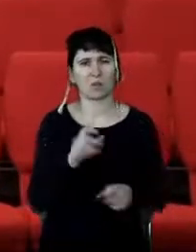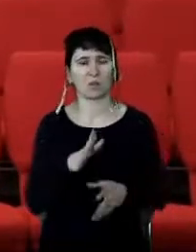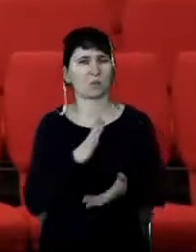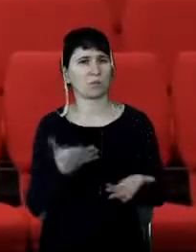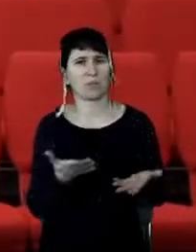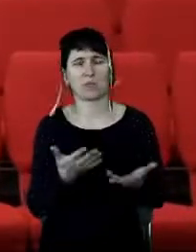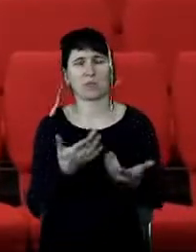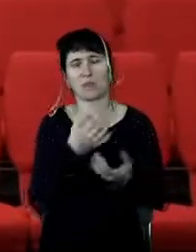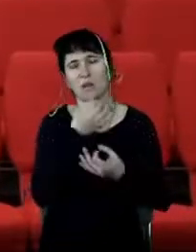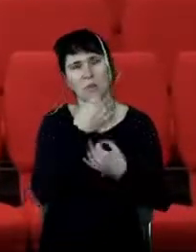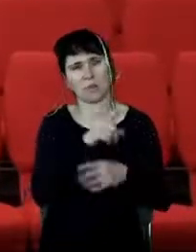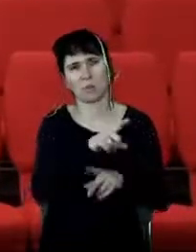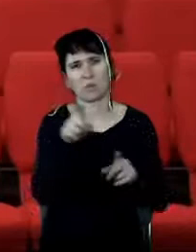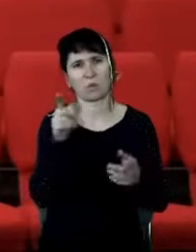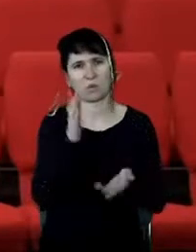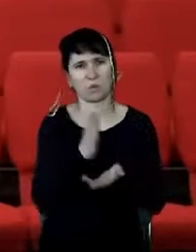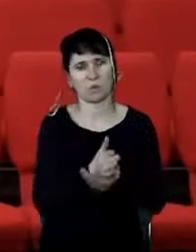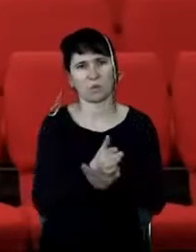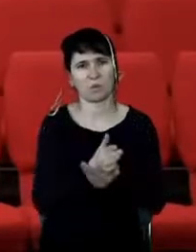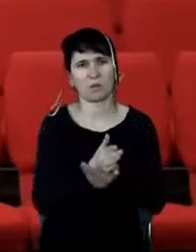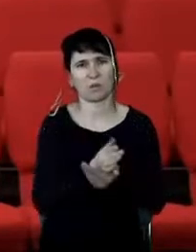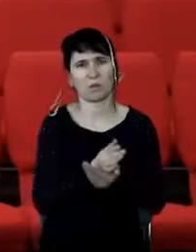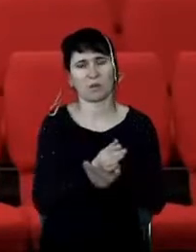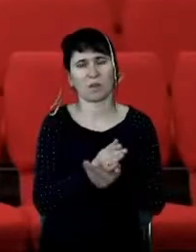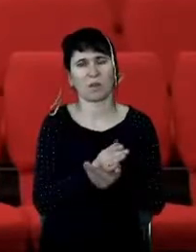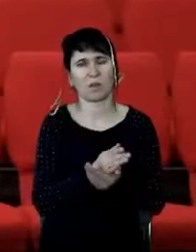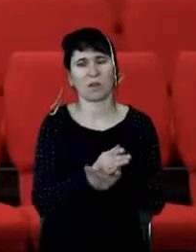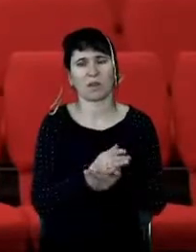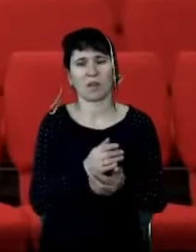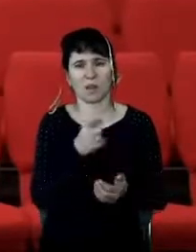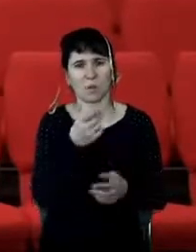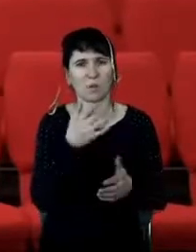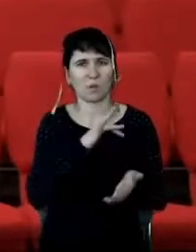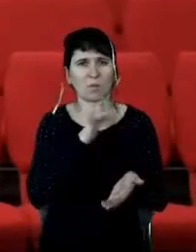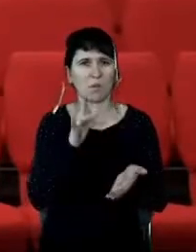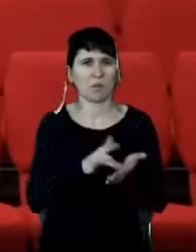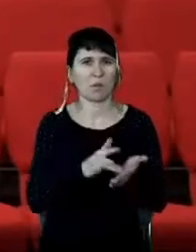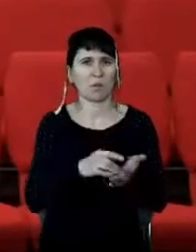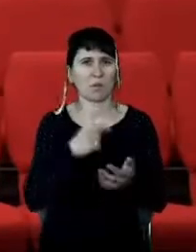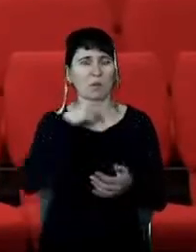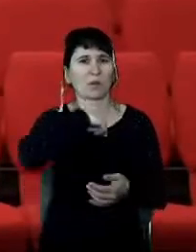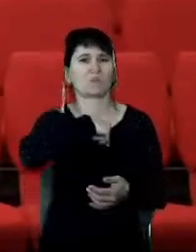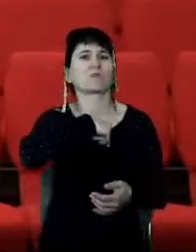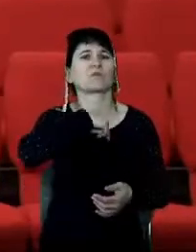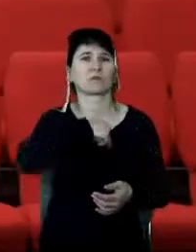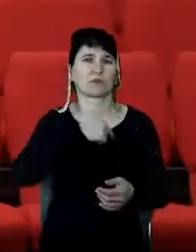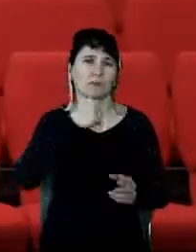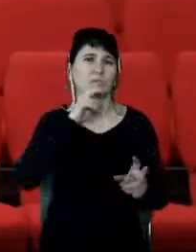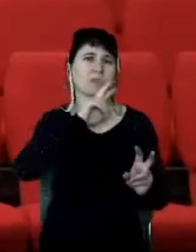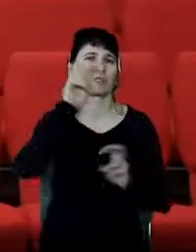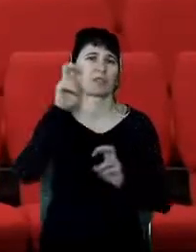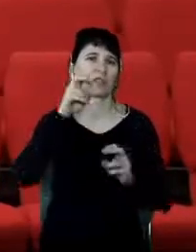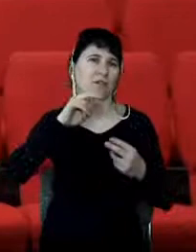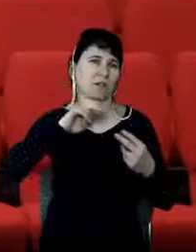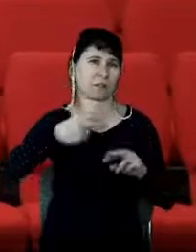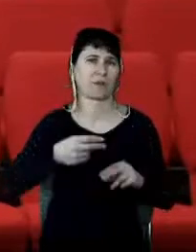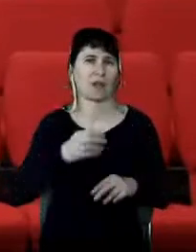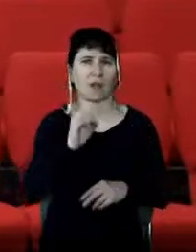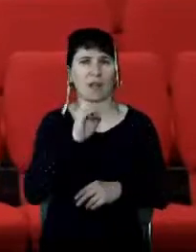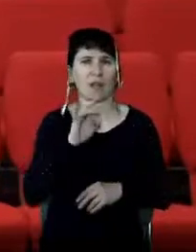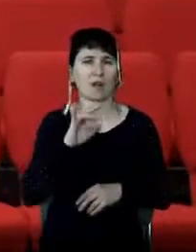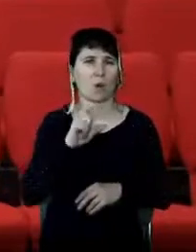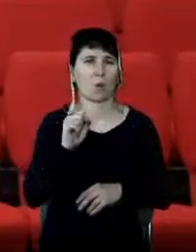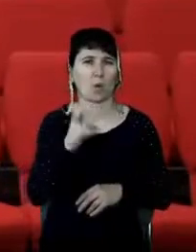І в кожного є свій Єрихон, так називаємий. Десь він стоїть в когось на